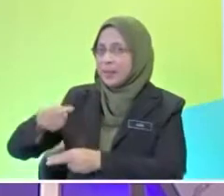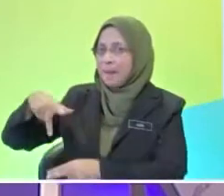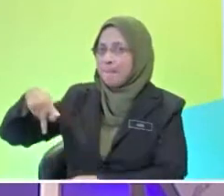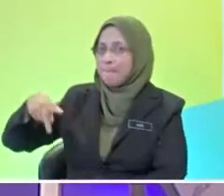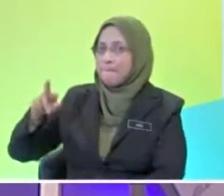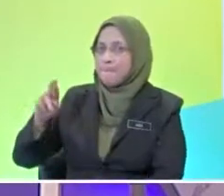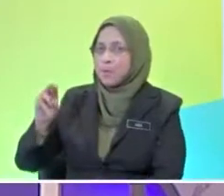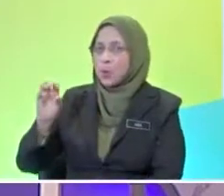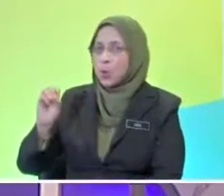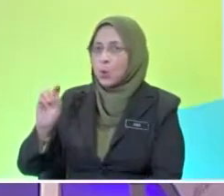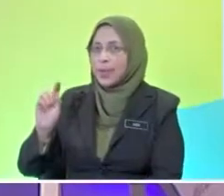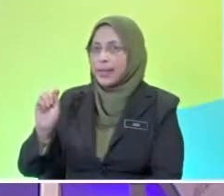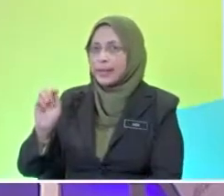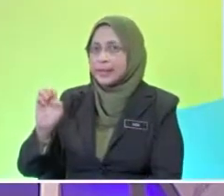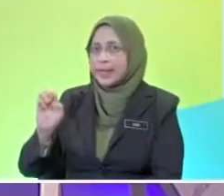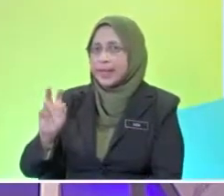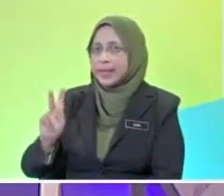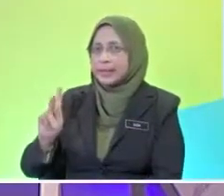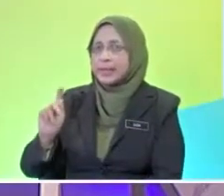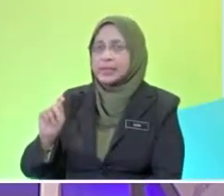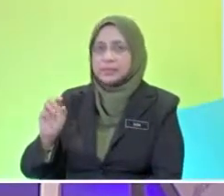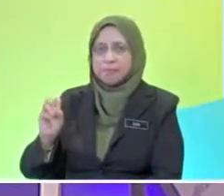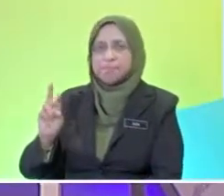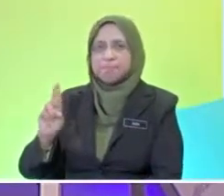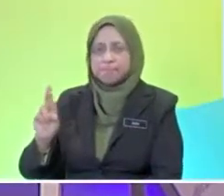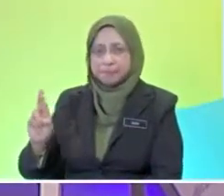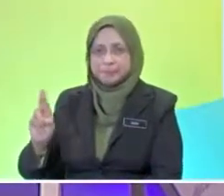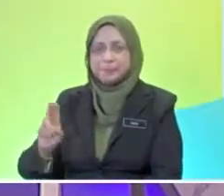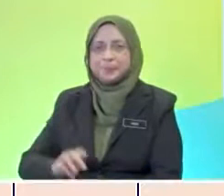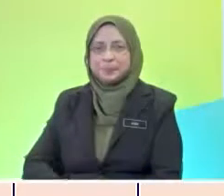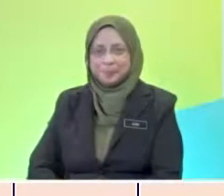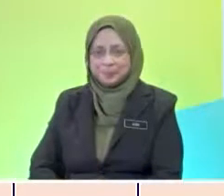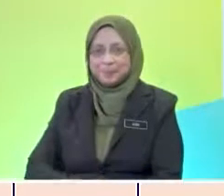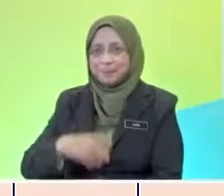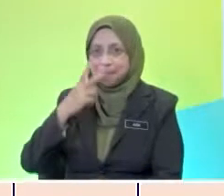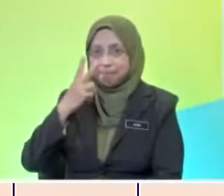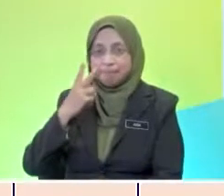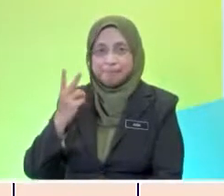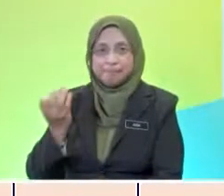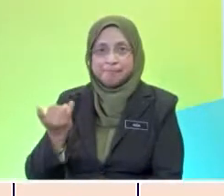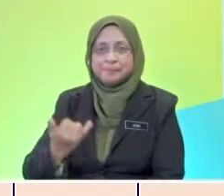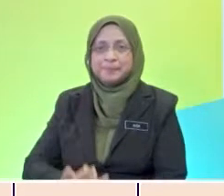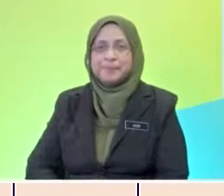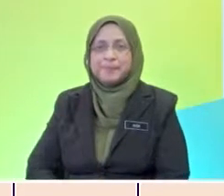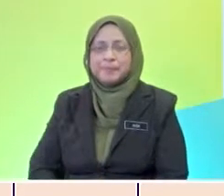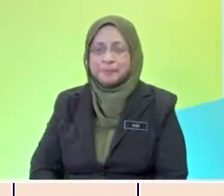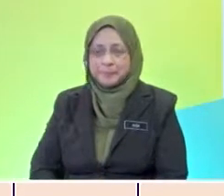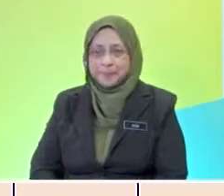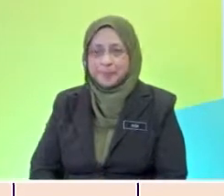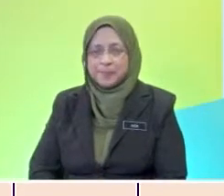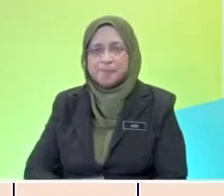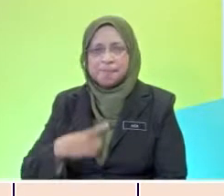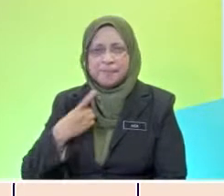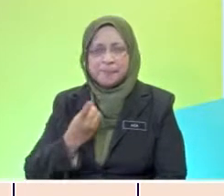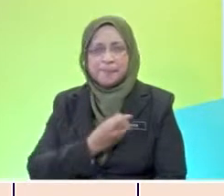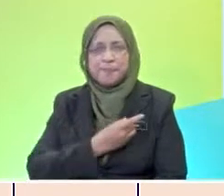mengukur sudut. Baiklah. Kita boleh saksikan di pada skrin kita. Okey, pada protractor kita, kita